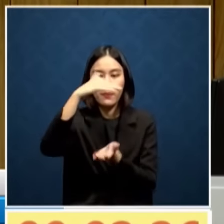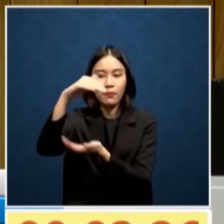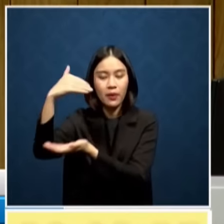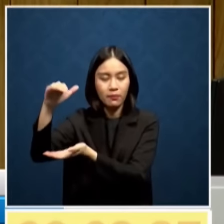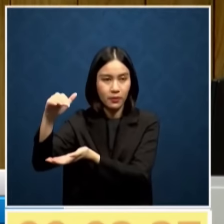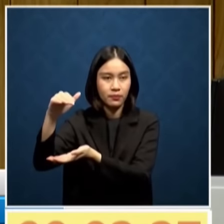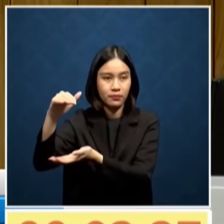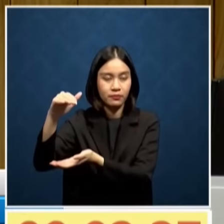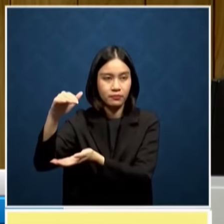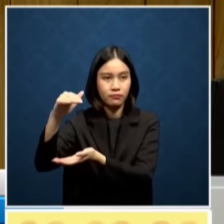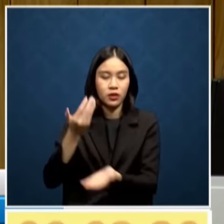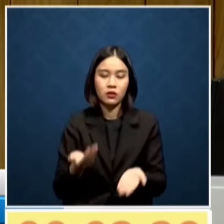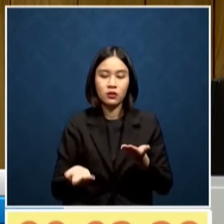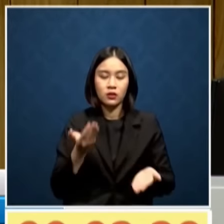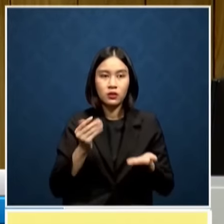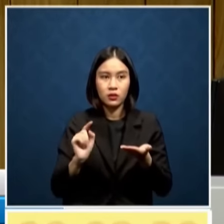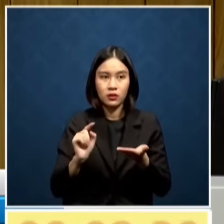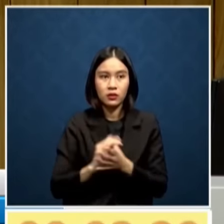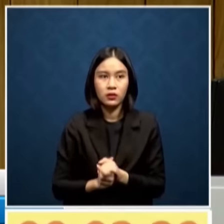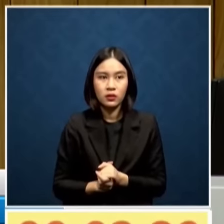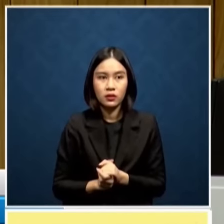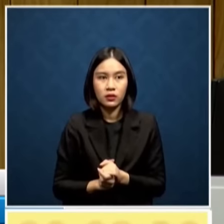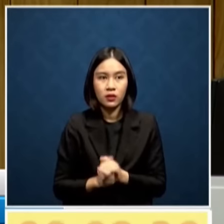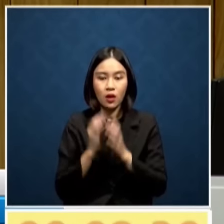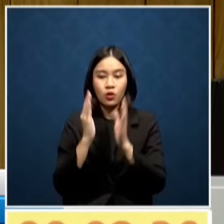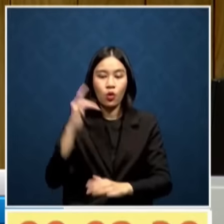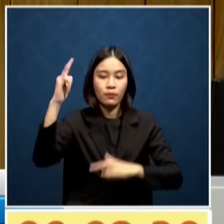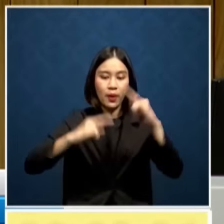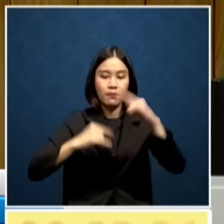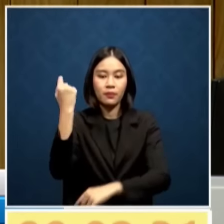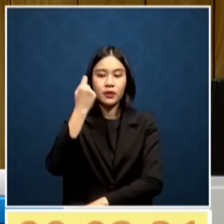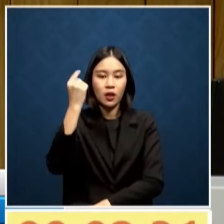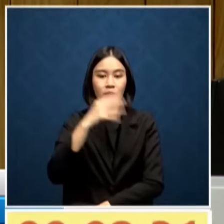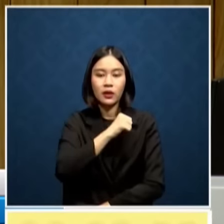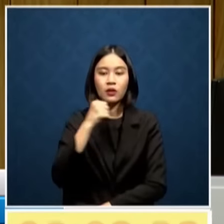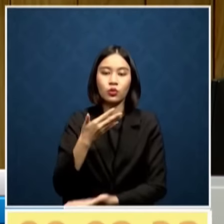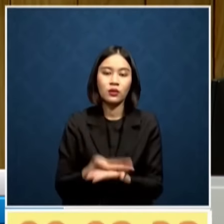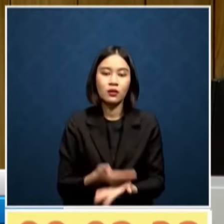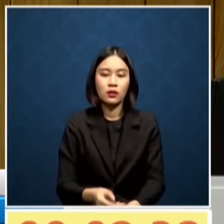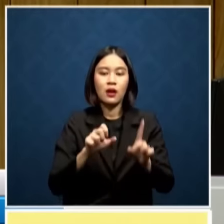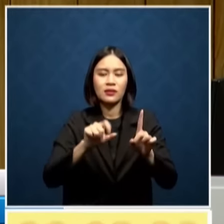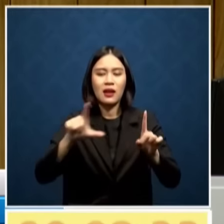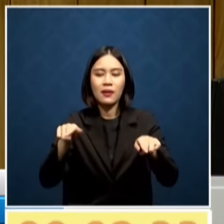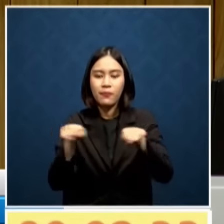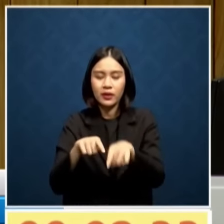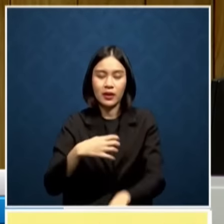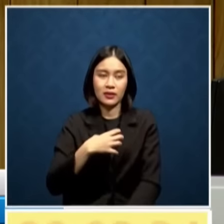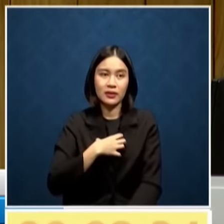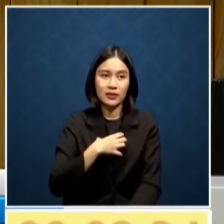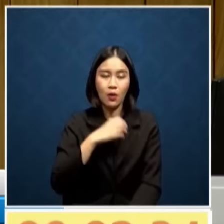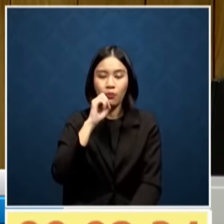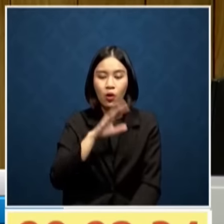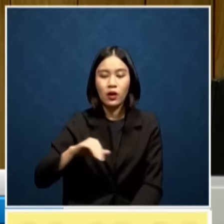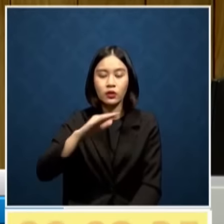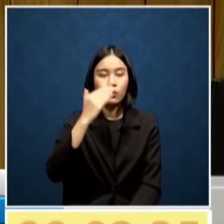นะครับหรือว่าเขาไม่ส่งคนมาท่องเที่ยวเราก็โดนไปอีกหลายแสนล้านเหมือนกันอันนี้คือสิ่งที่เราอยากจะชี้